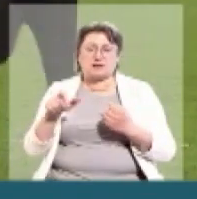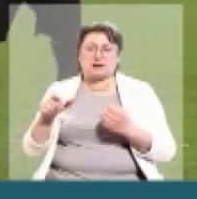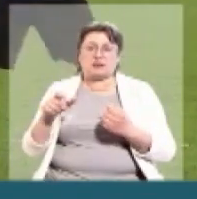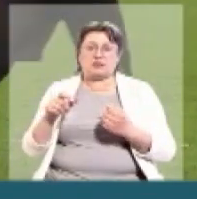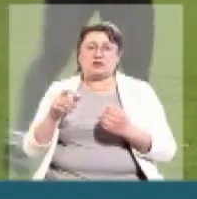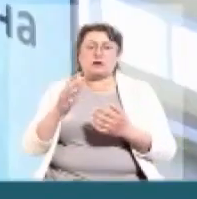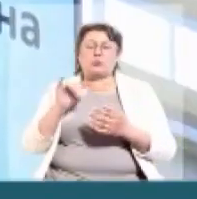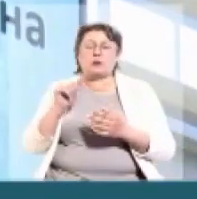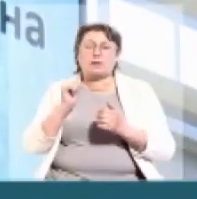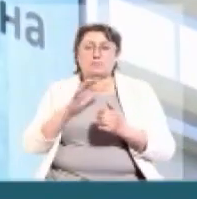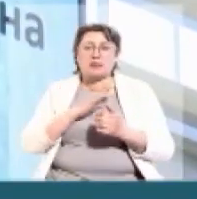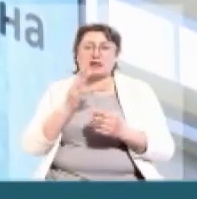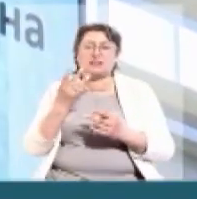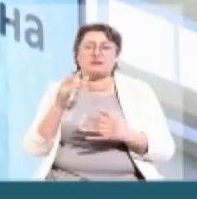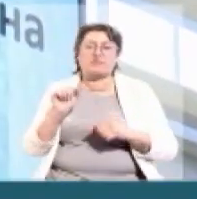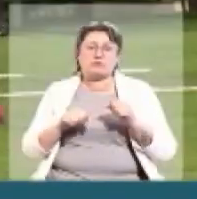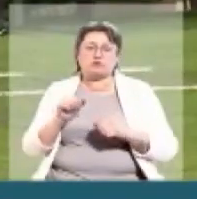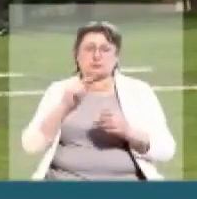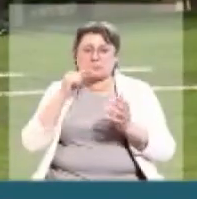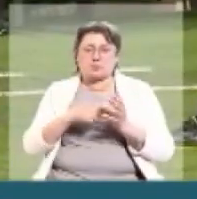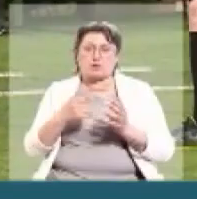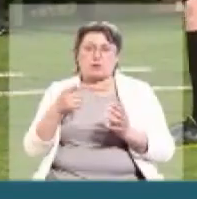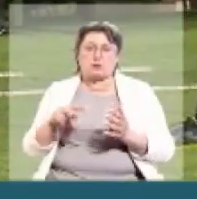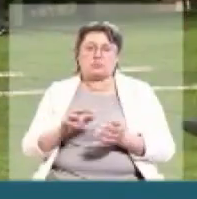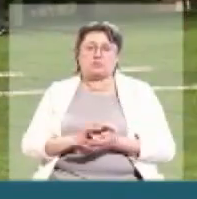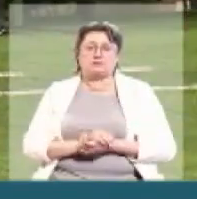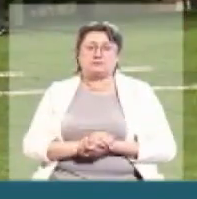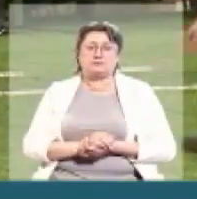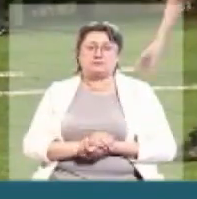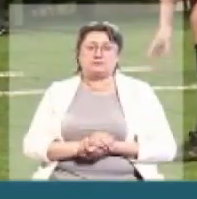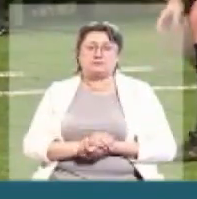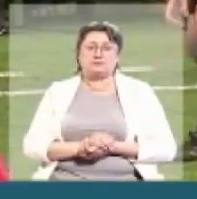айқын басымдылықпен жеңді. Есеп 7-2.